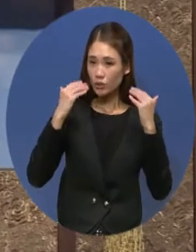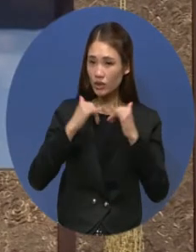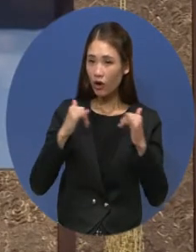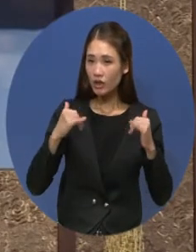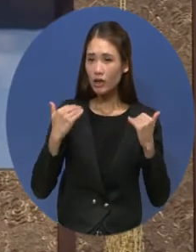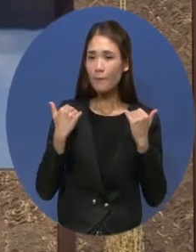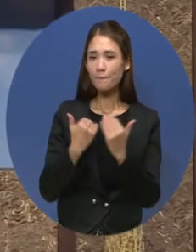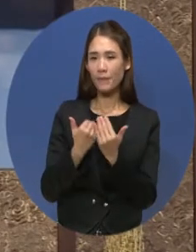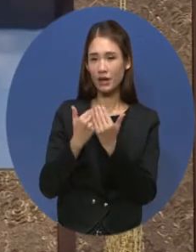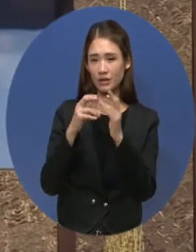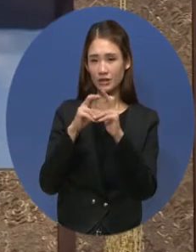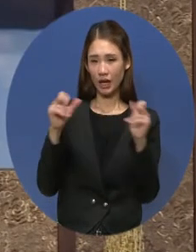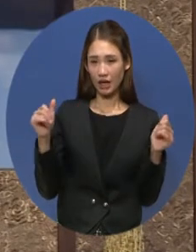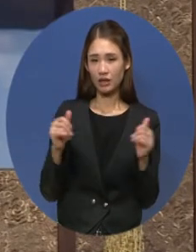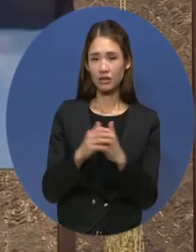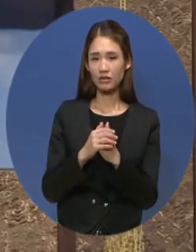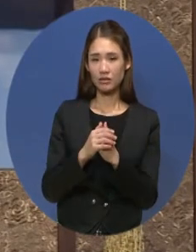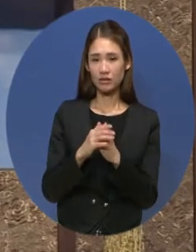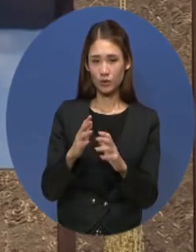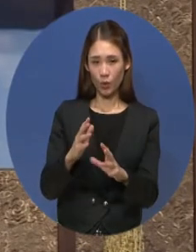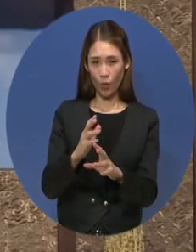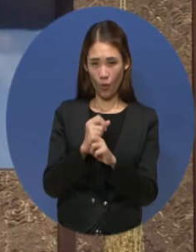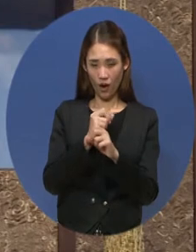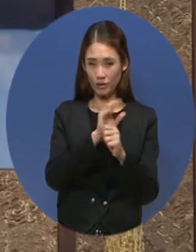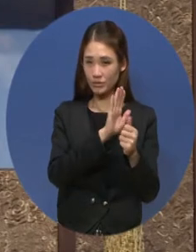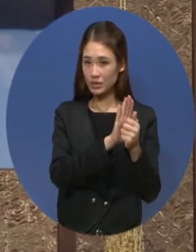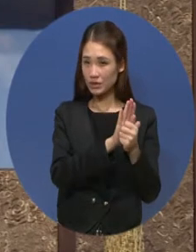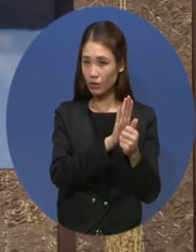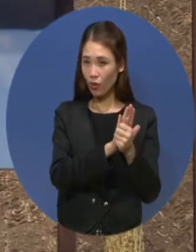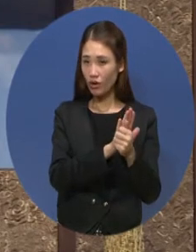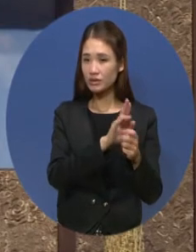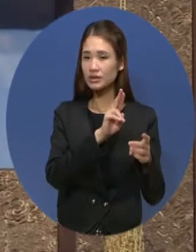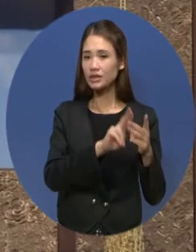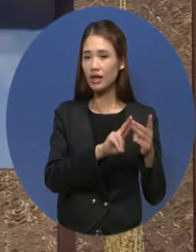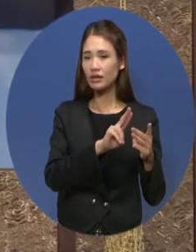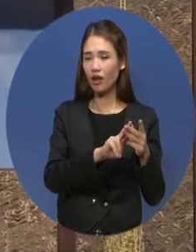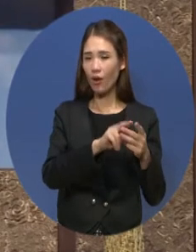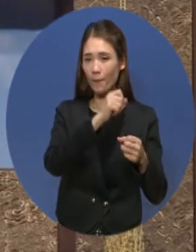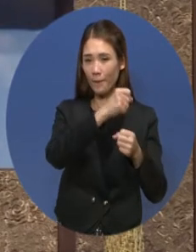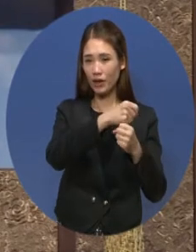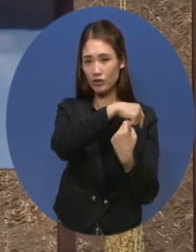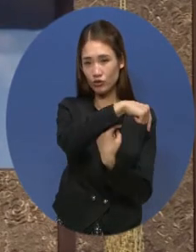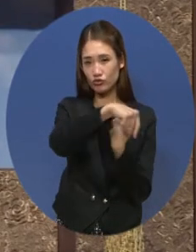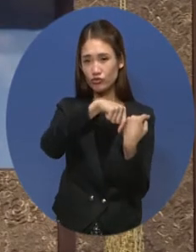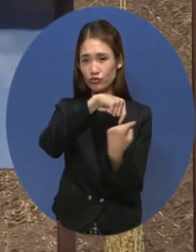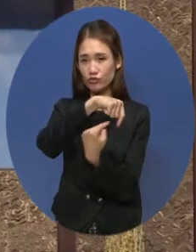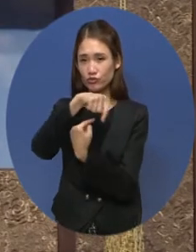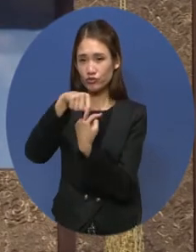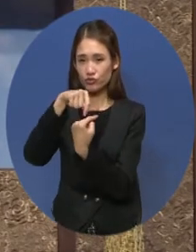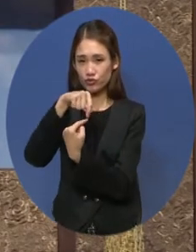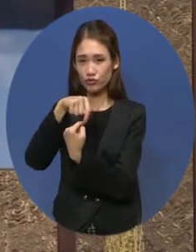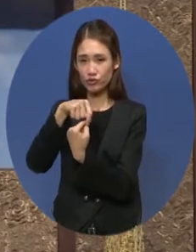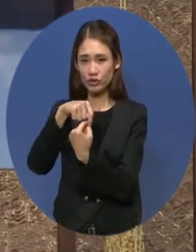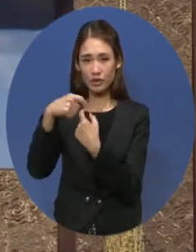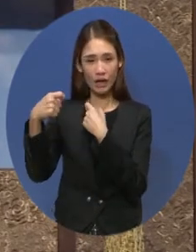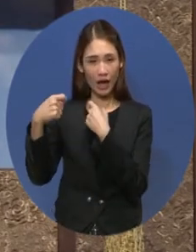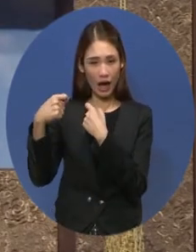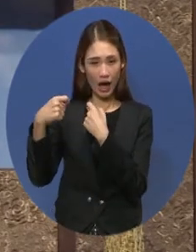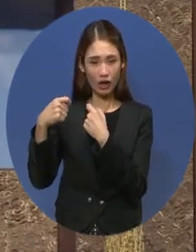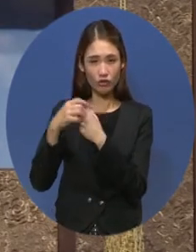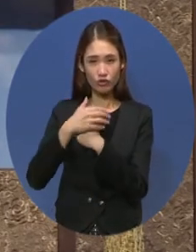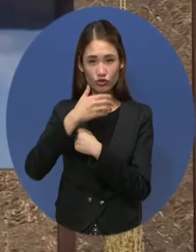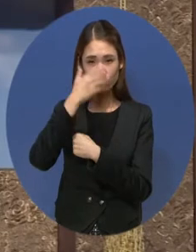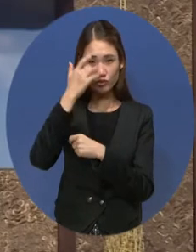들을 통합적인 그 지원센타 를 만들어서 운영하고 있었습니다 그게 아 이거 가까이에 있는